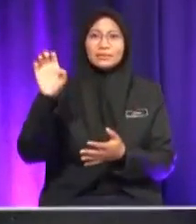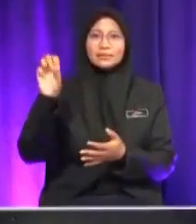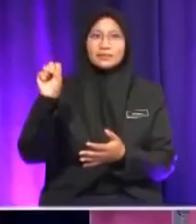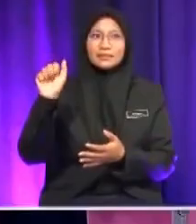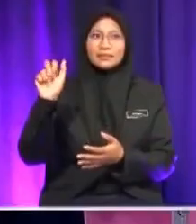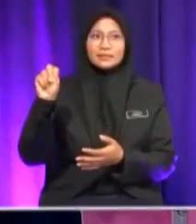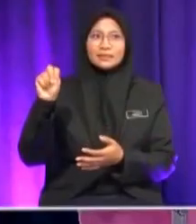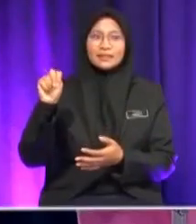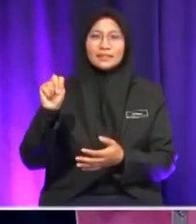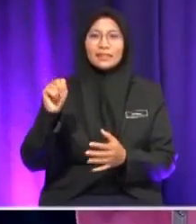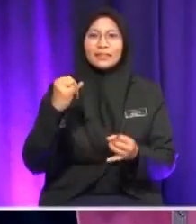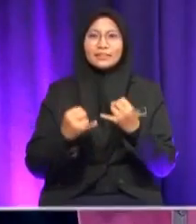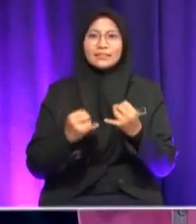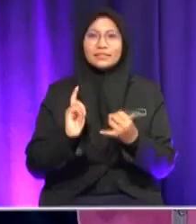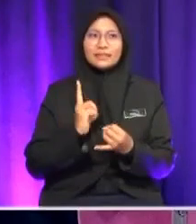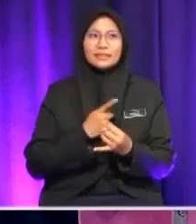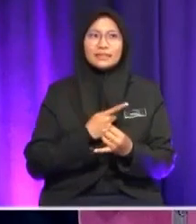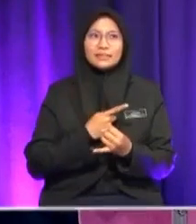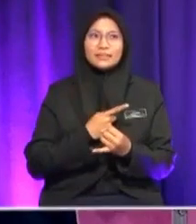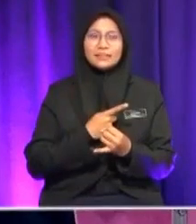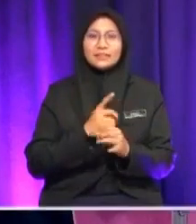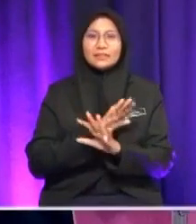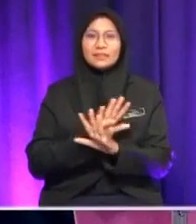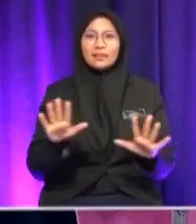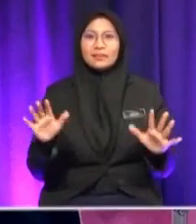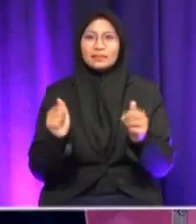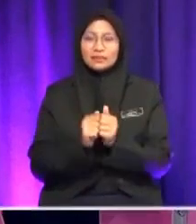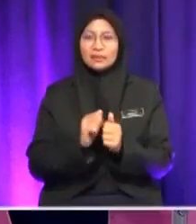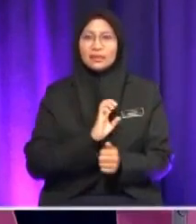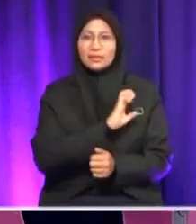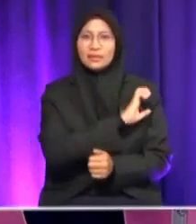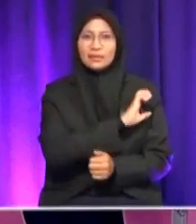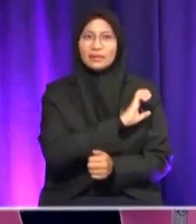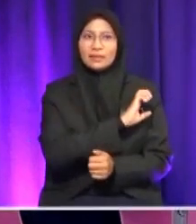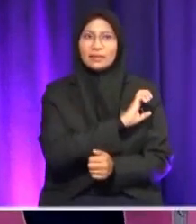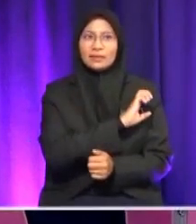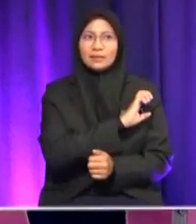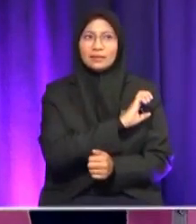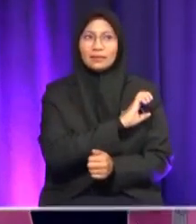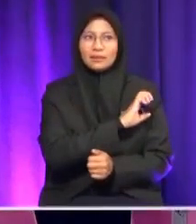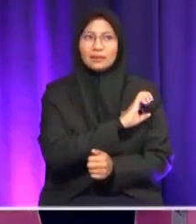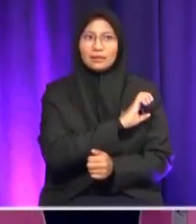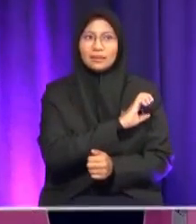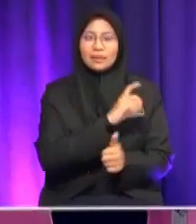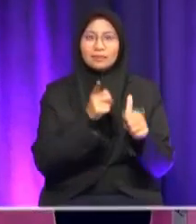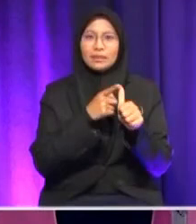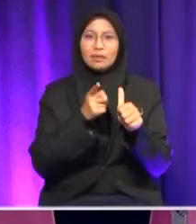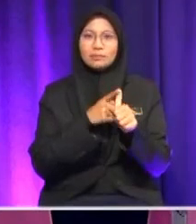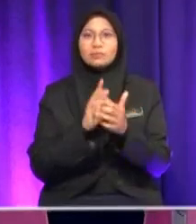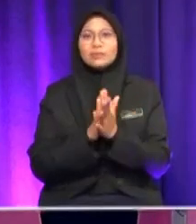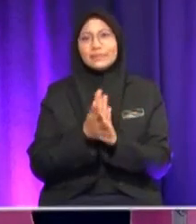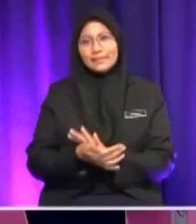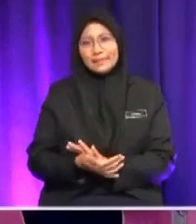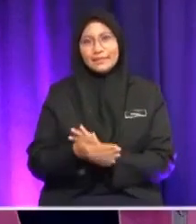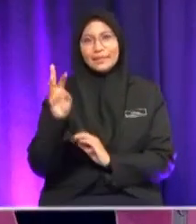kalau kita berbelanja dengan tidak beretika. Dan salah satu kesannya adalah muflis. Pernah dengar